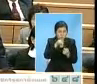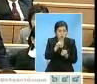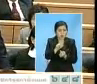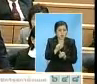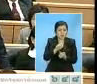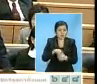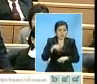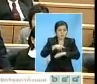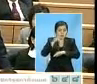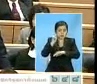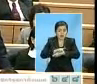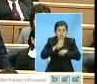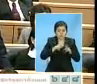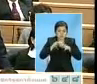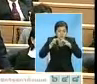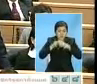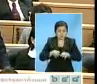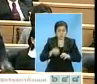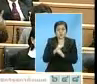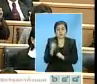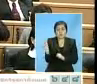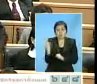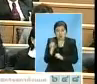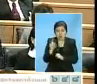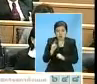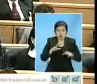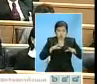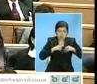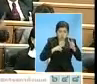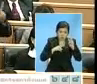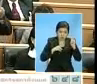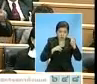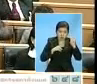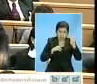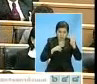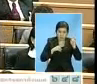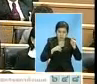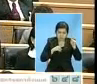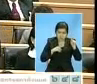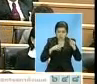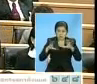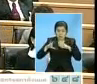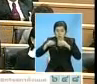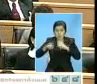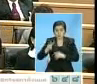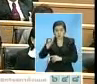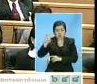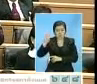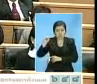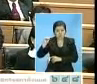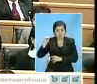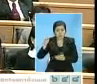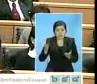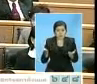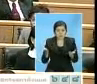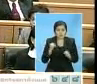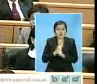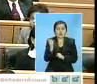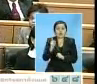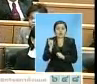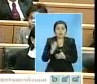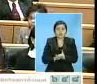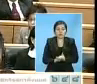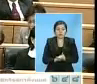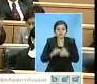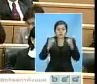านประธานจะวินิจฉัยอย่างไรเห็นชอบ220ไม่เห็นชอบ240ข้อปฏิบัติก็คือไม่เห็